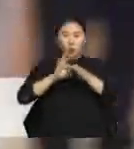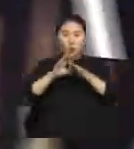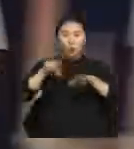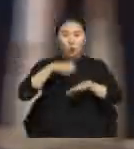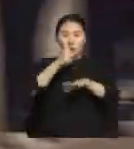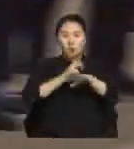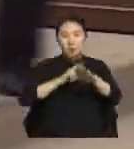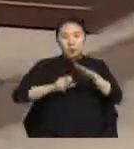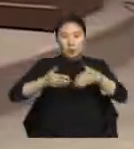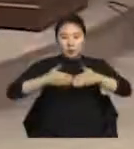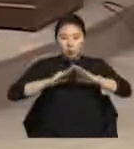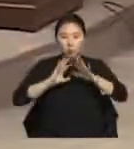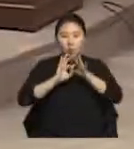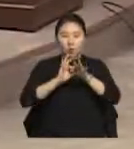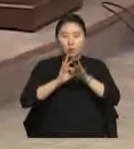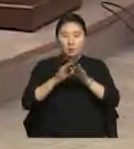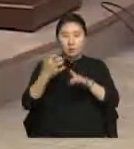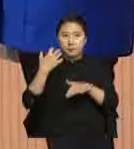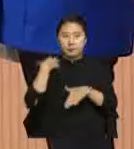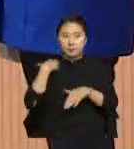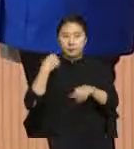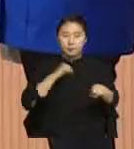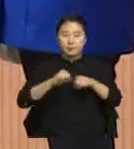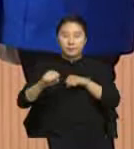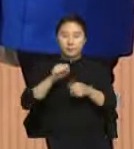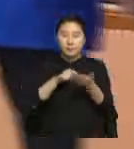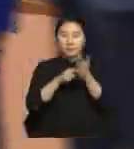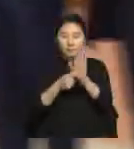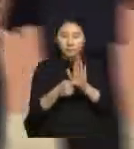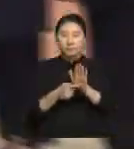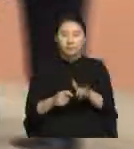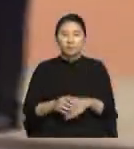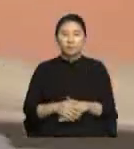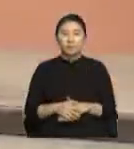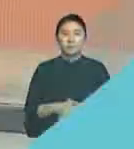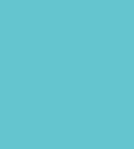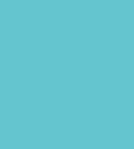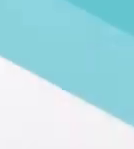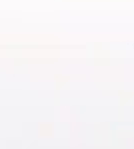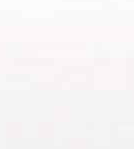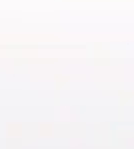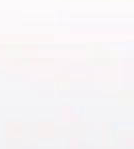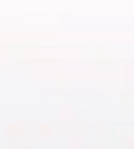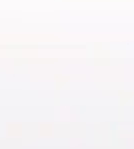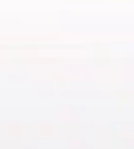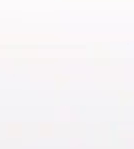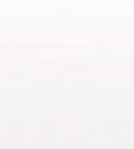왕십리역 신설과 관련 안전 당위적 활동을 할 것이라고 약속했습니다 2